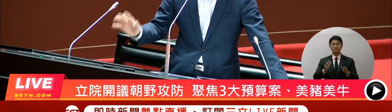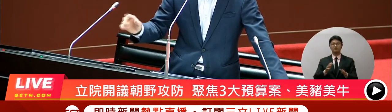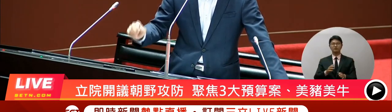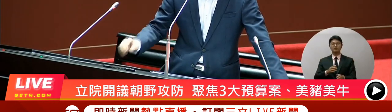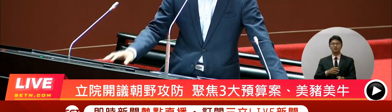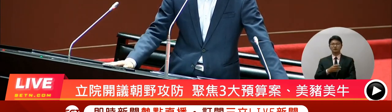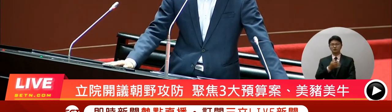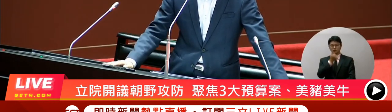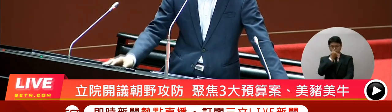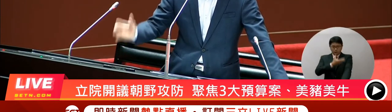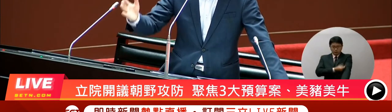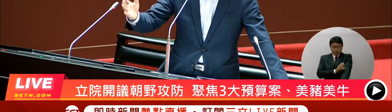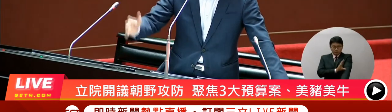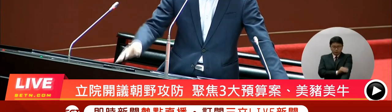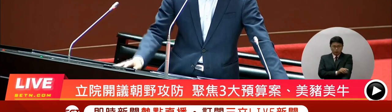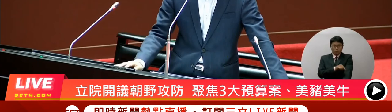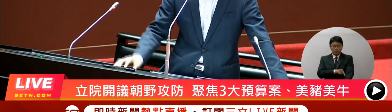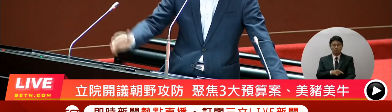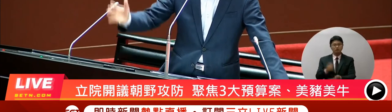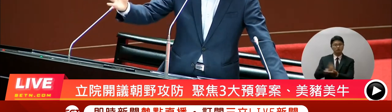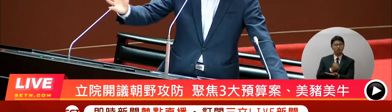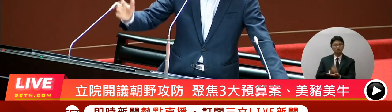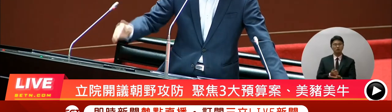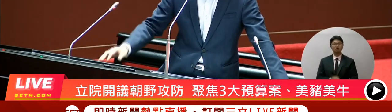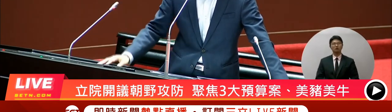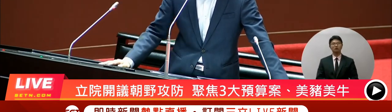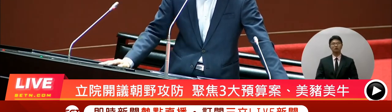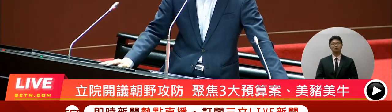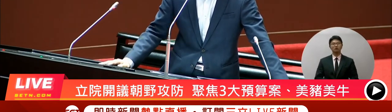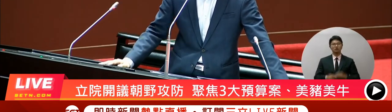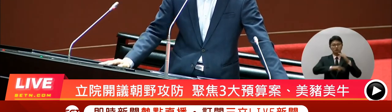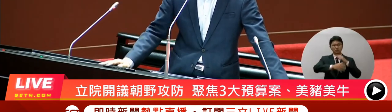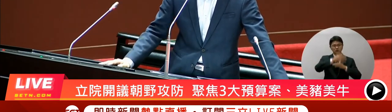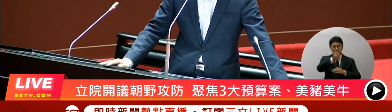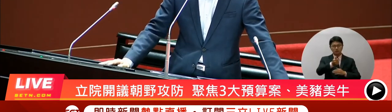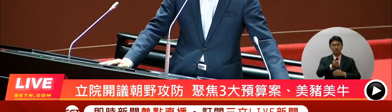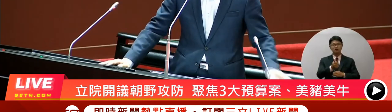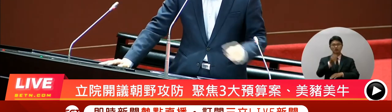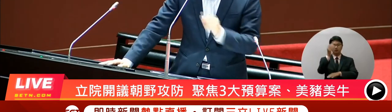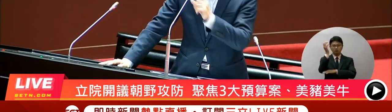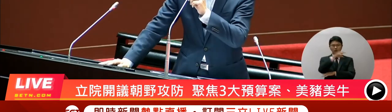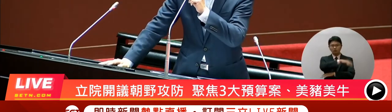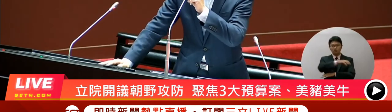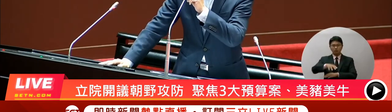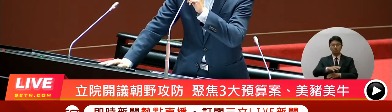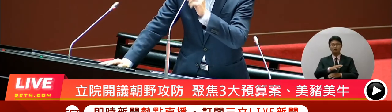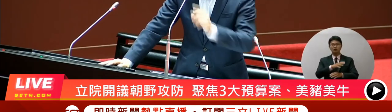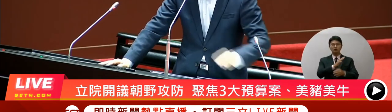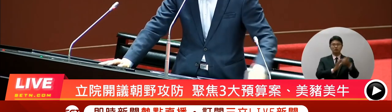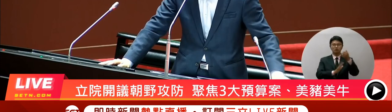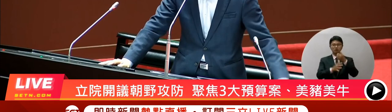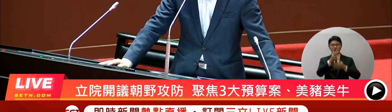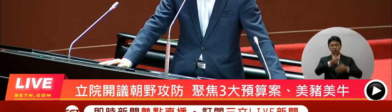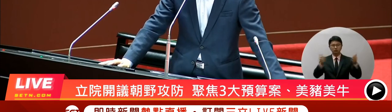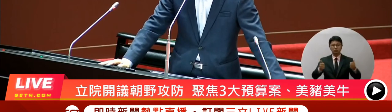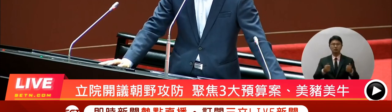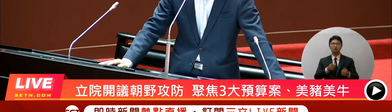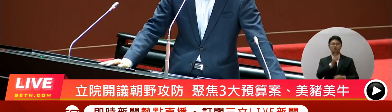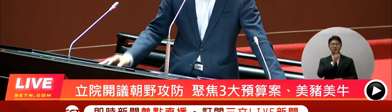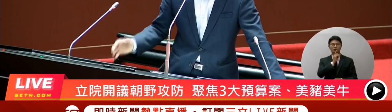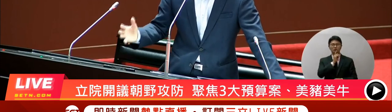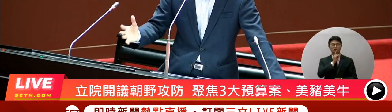上蔡总统到院长到相关主管部会的首长，都说因为时空环境的改变，